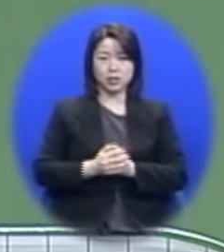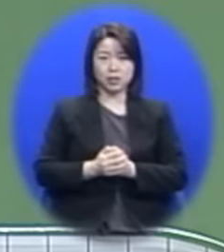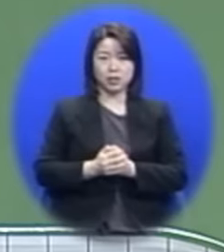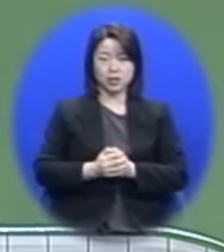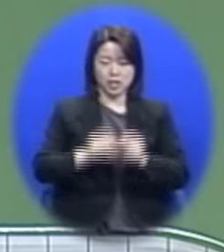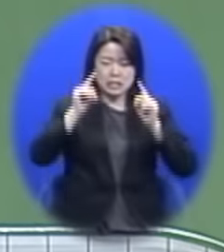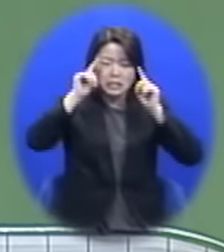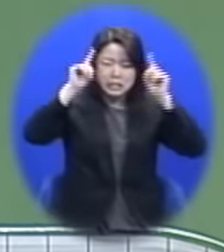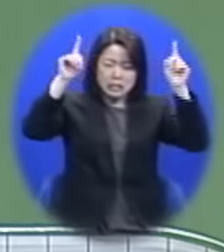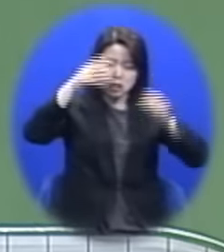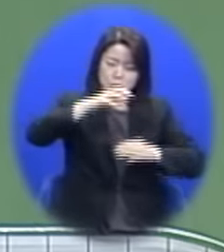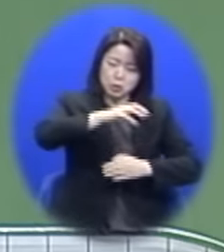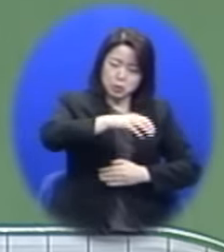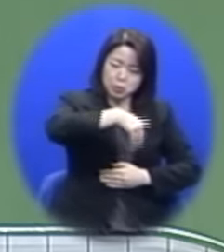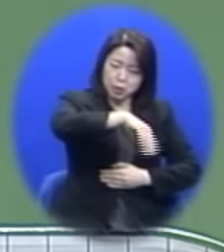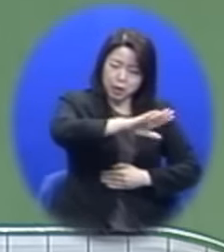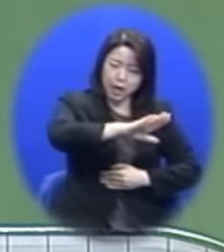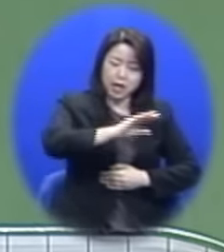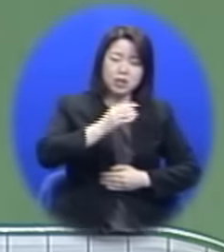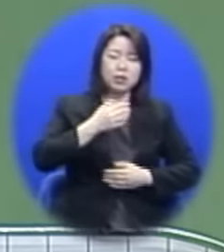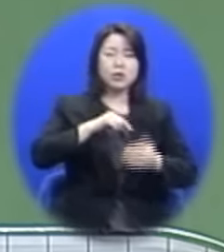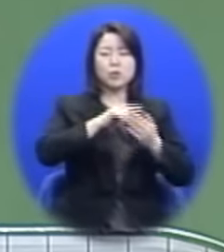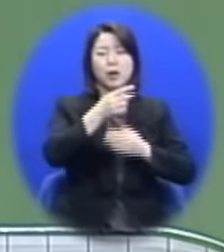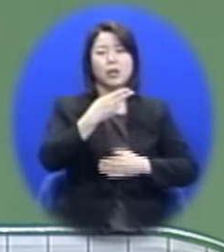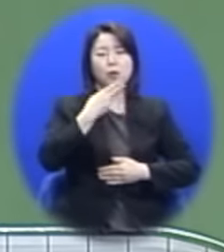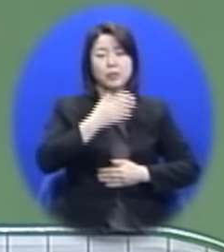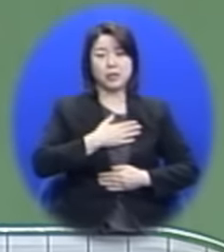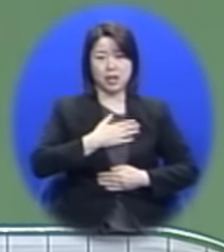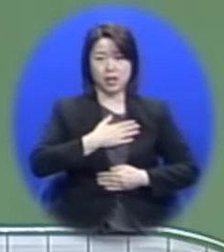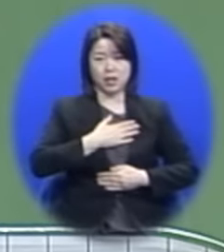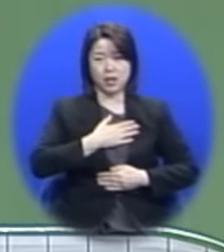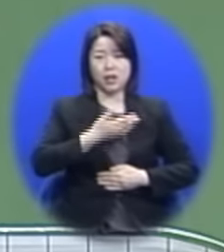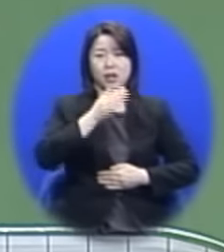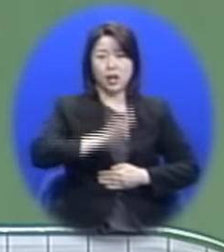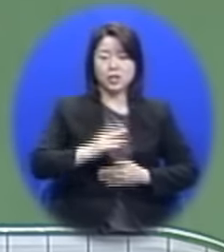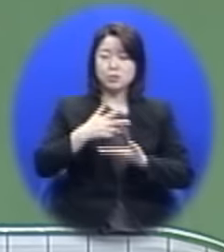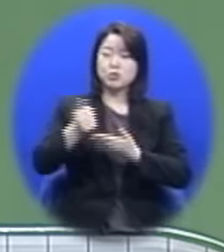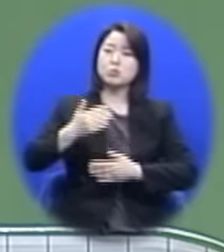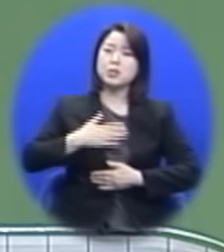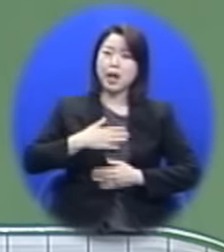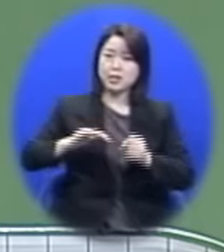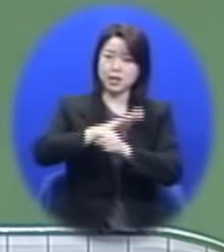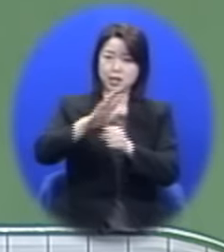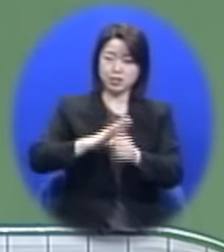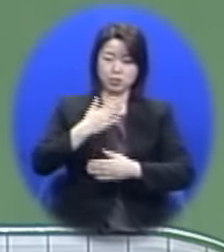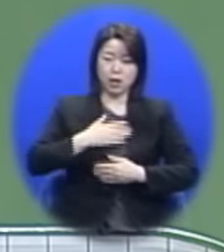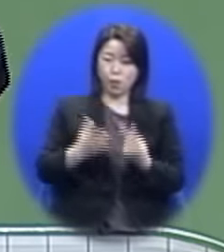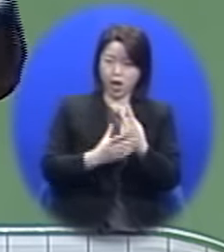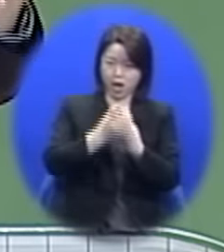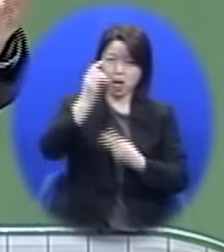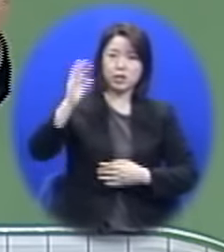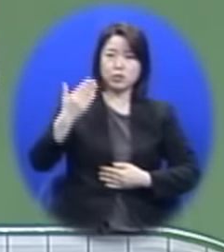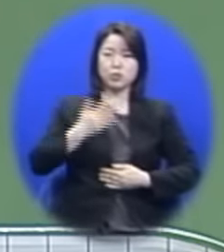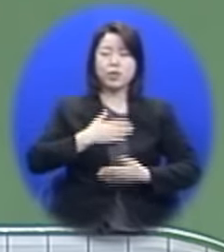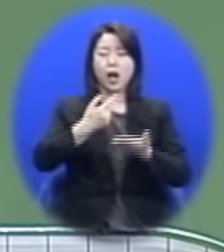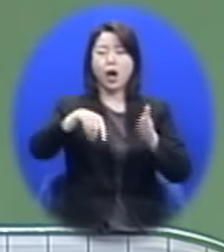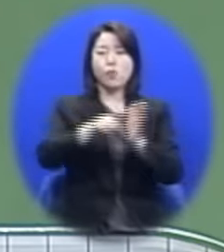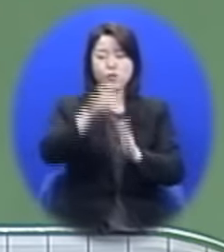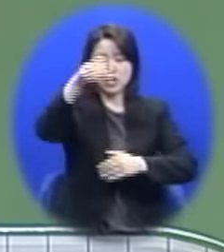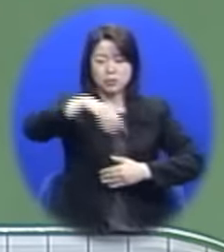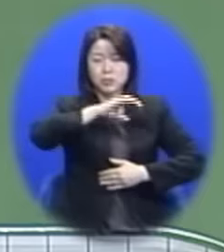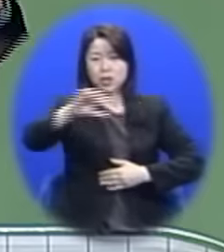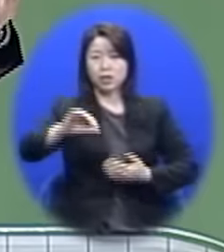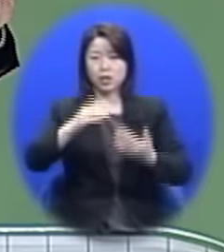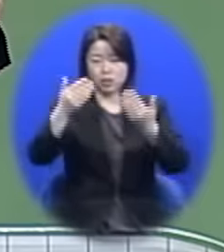저. 우리 주님이 저를 사랑하셔서 저와 하나 되시고 저 위에 십자가 죽으시고